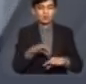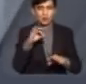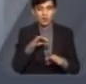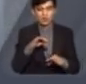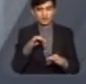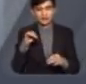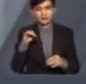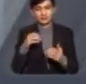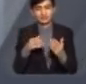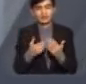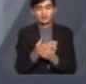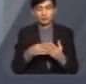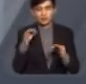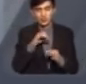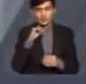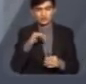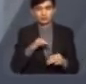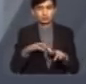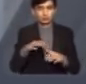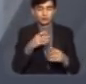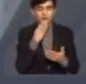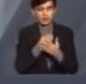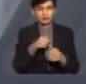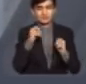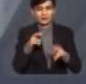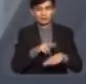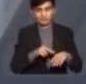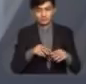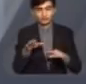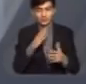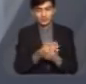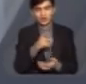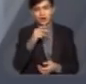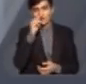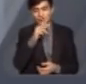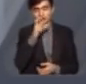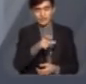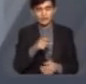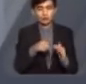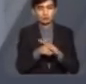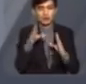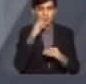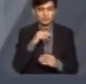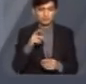занимается антикоррупционная служба однако мужчина опасается что виновны избежит ответственности